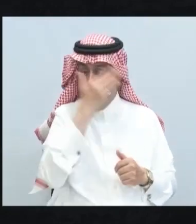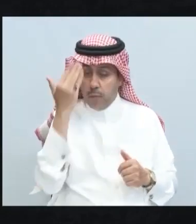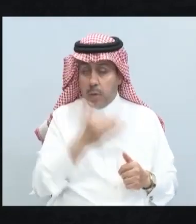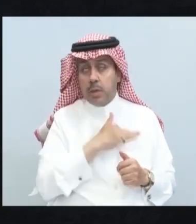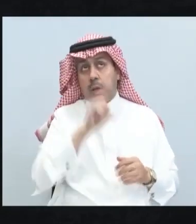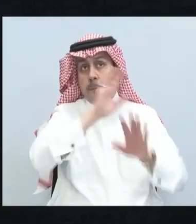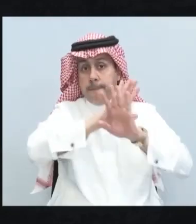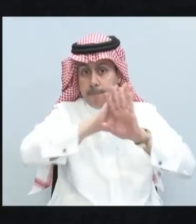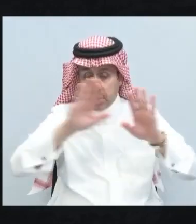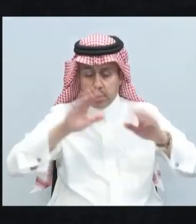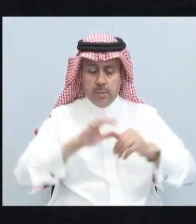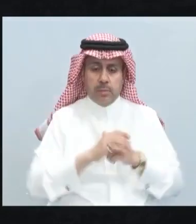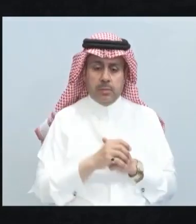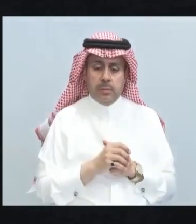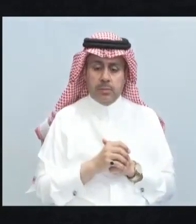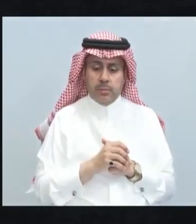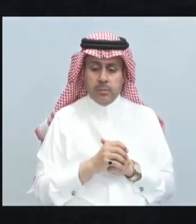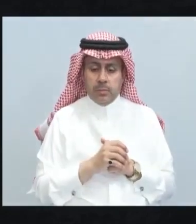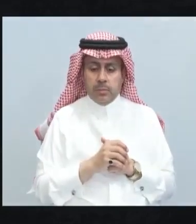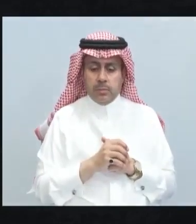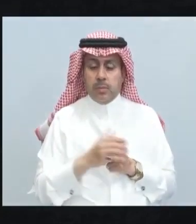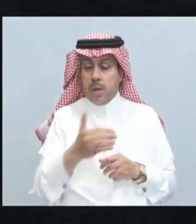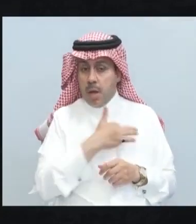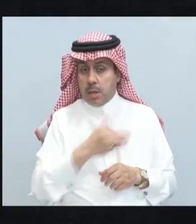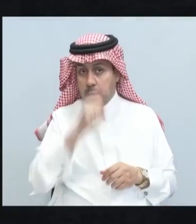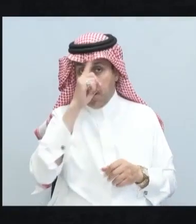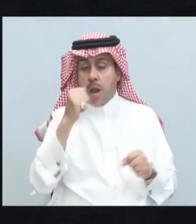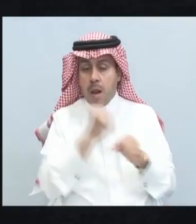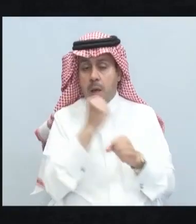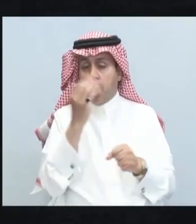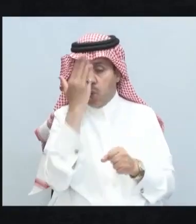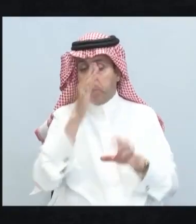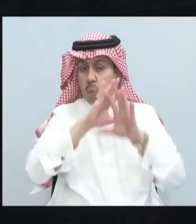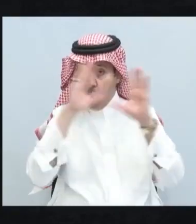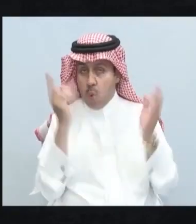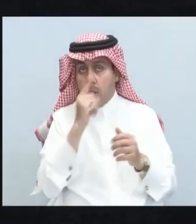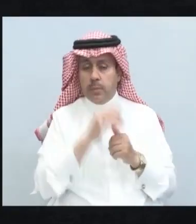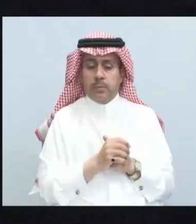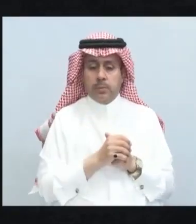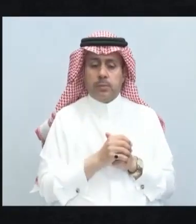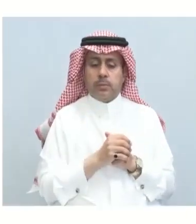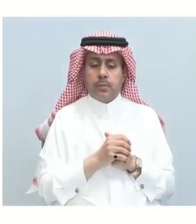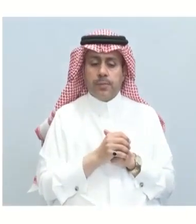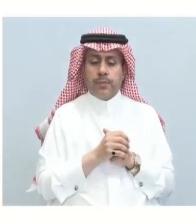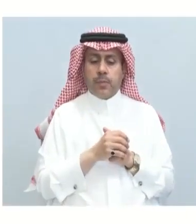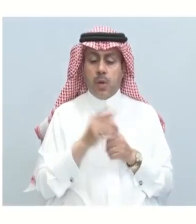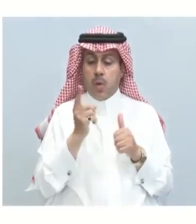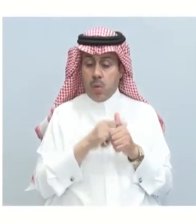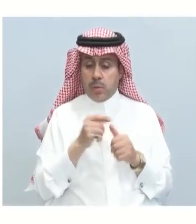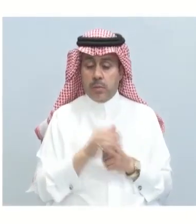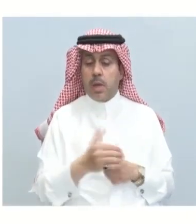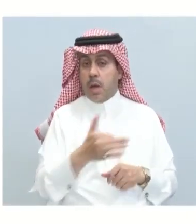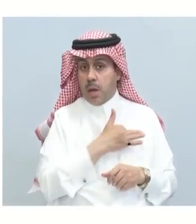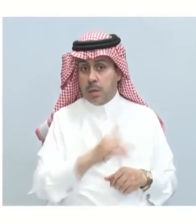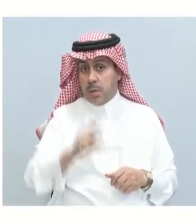يقال حافظ كلا بل نكون مخلصين في العمل والله جل وعلا يعيننا اذا هذه هي القاعده الاولى المهمه